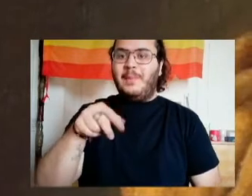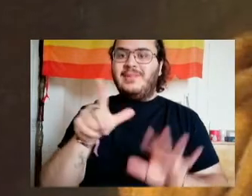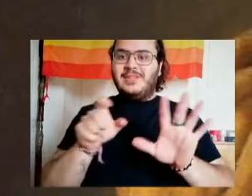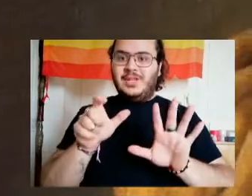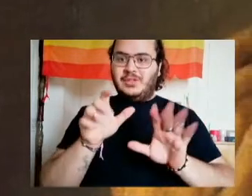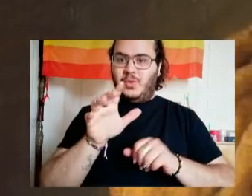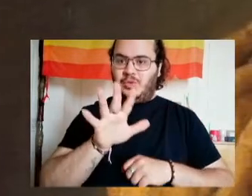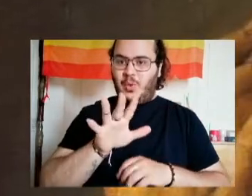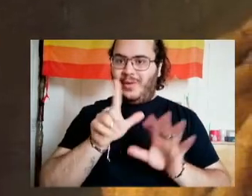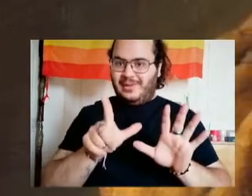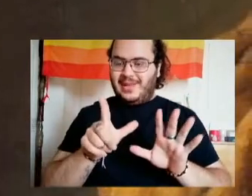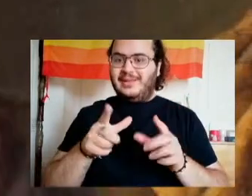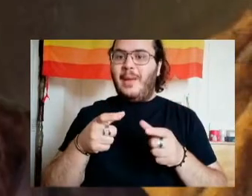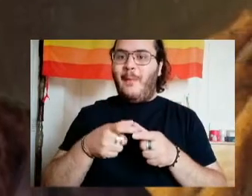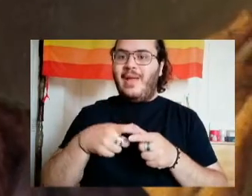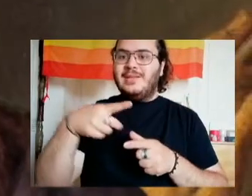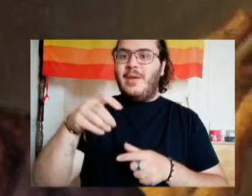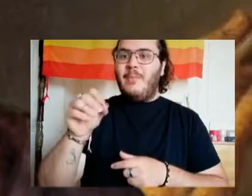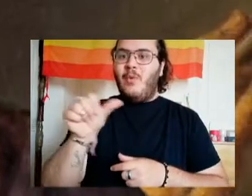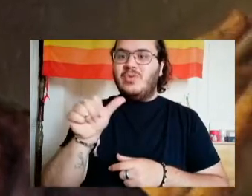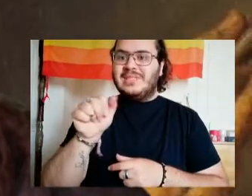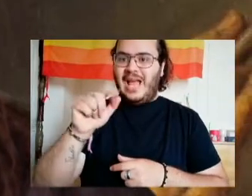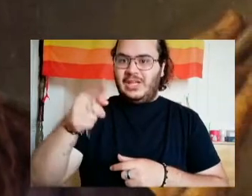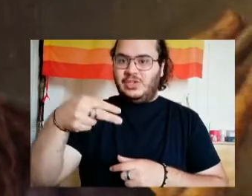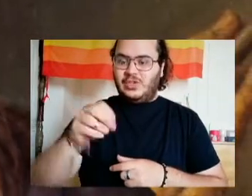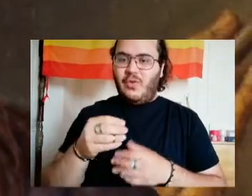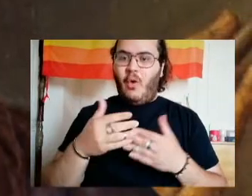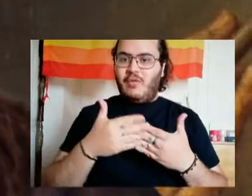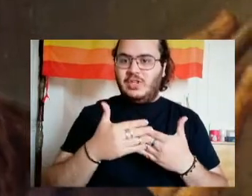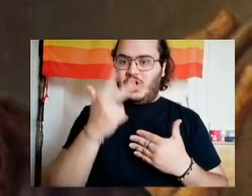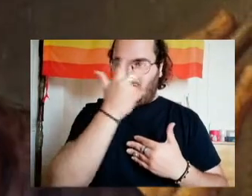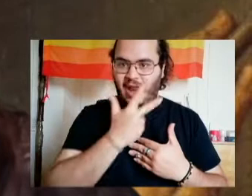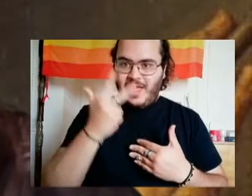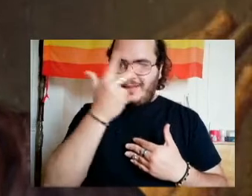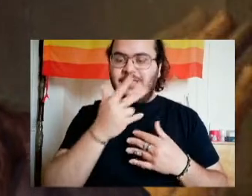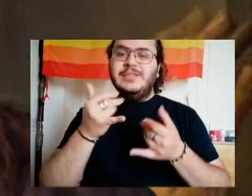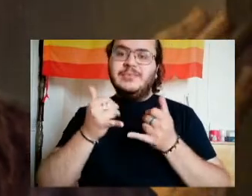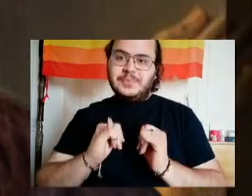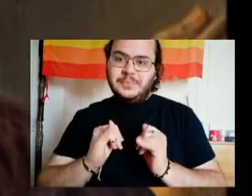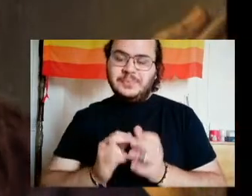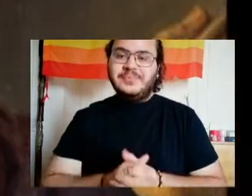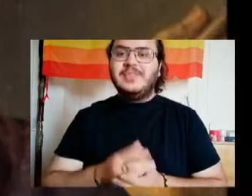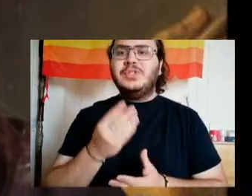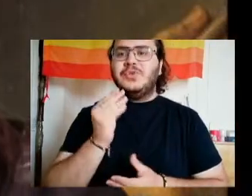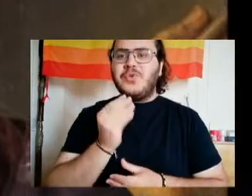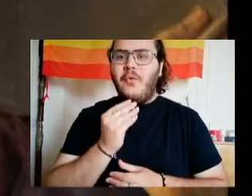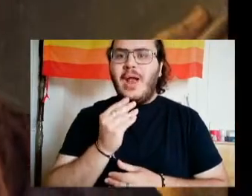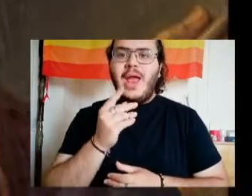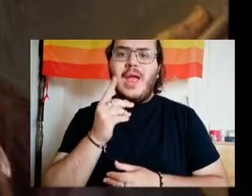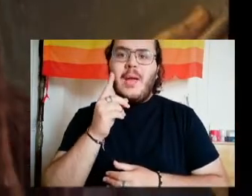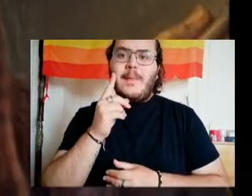vicino a Treviso. Figlio di povera gente del contado veneto, è mandato giovanissimo a studiare scultura a